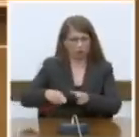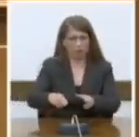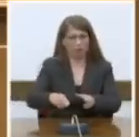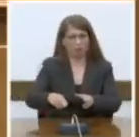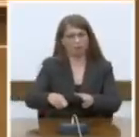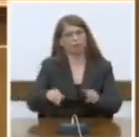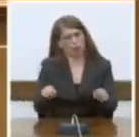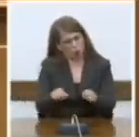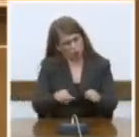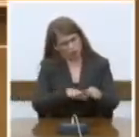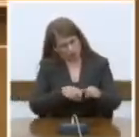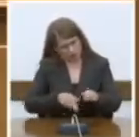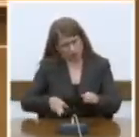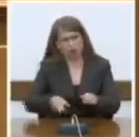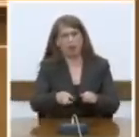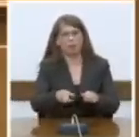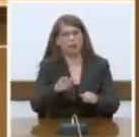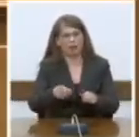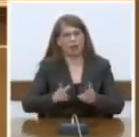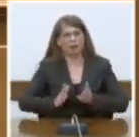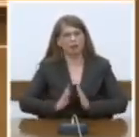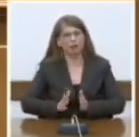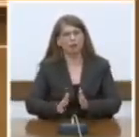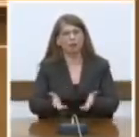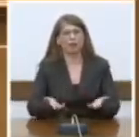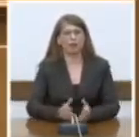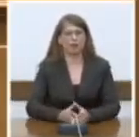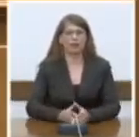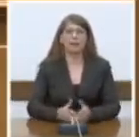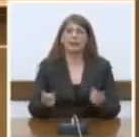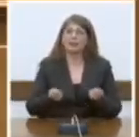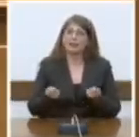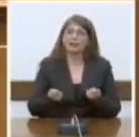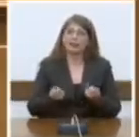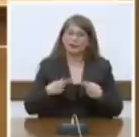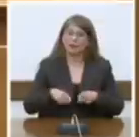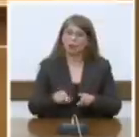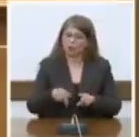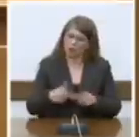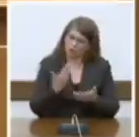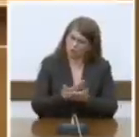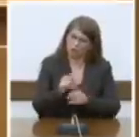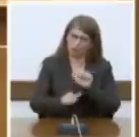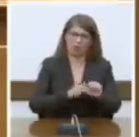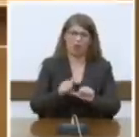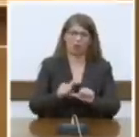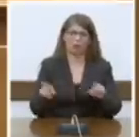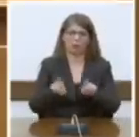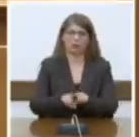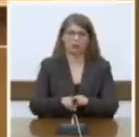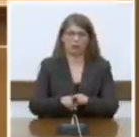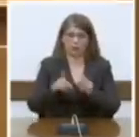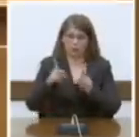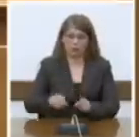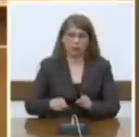κήτες. Αυτά έχουν νομοθετηθεί την προηγούμενη περίοδο. Και τι κάναν ταυτόχρονα? Και εγώ σας καλώ να το αλλάξουμε σήμερα μαζί. Σταματήσατε